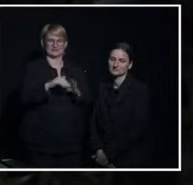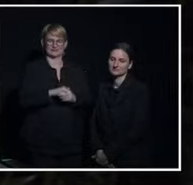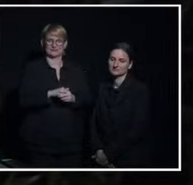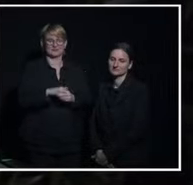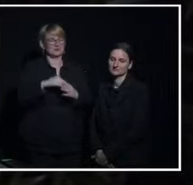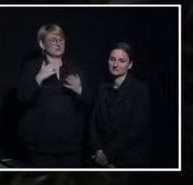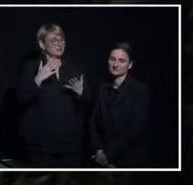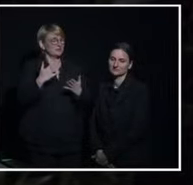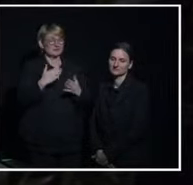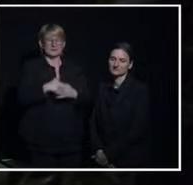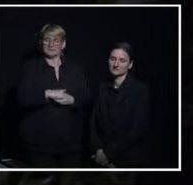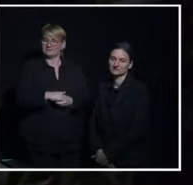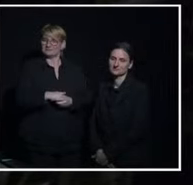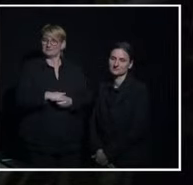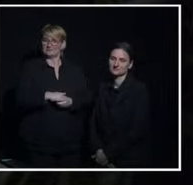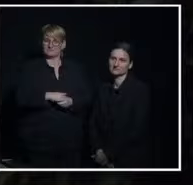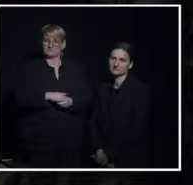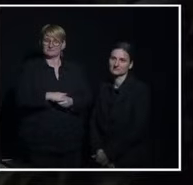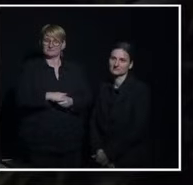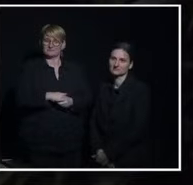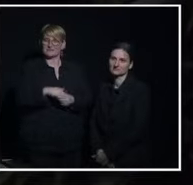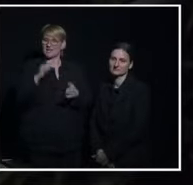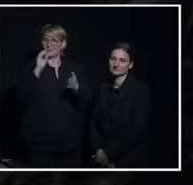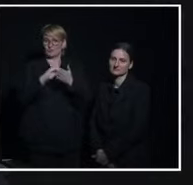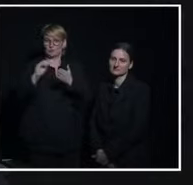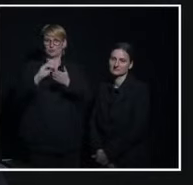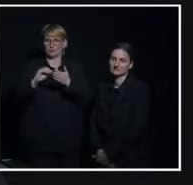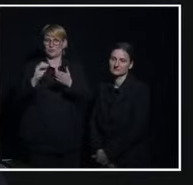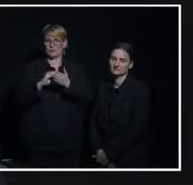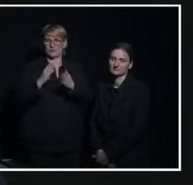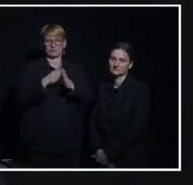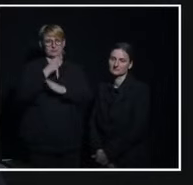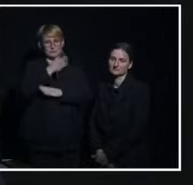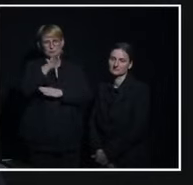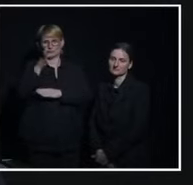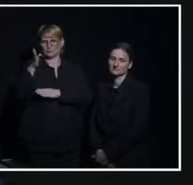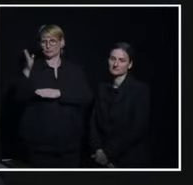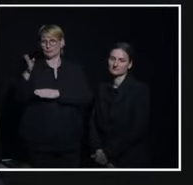Fragen in den Schulen, denen ich oft